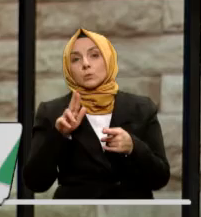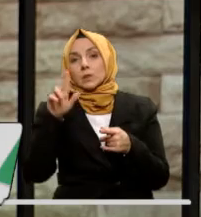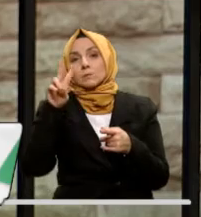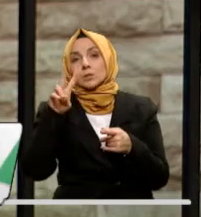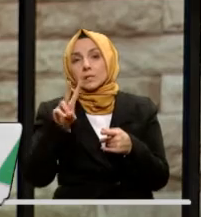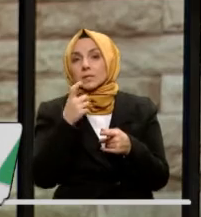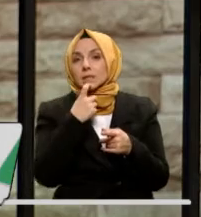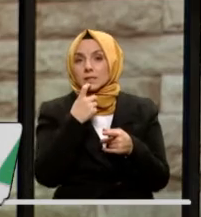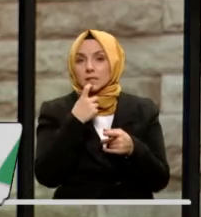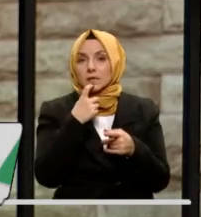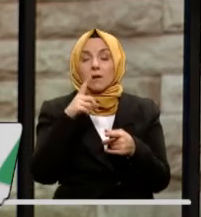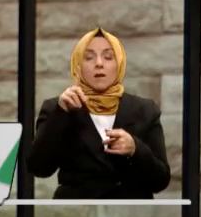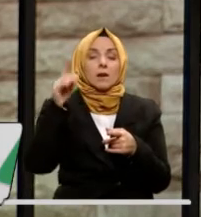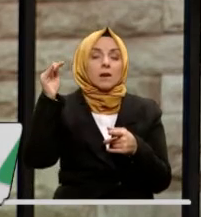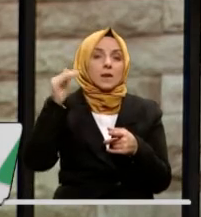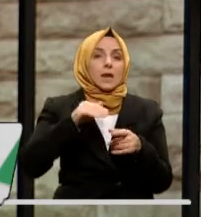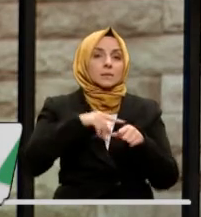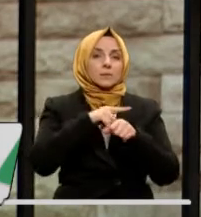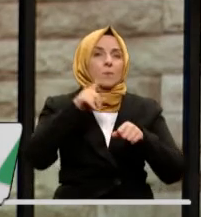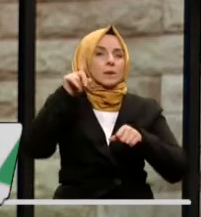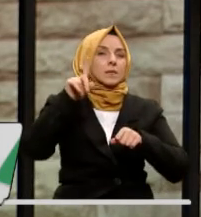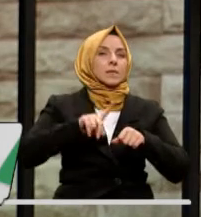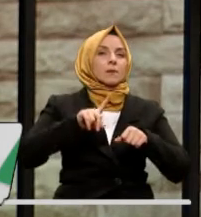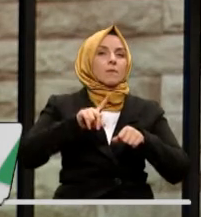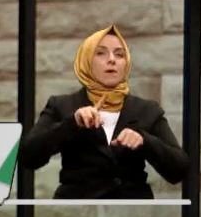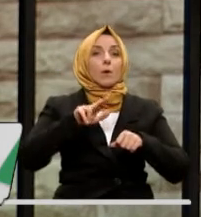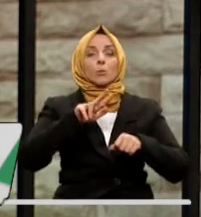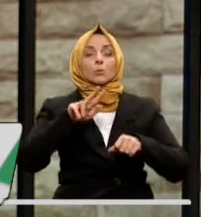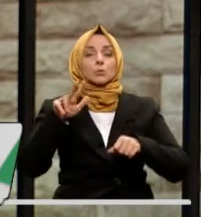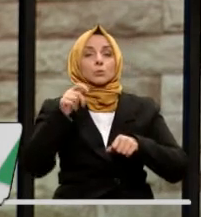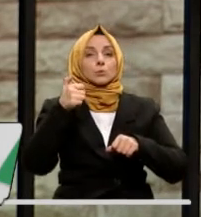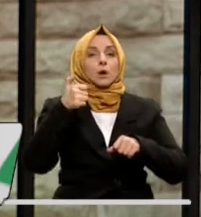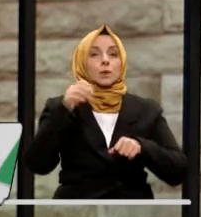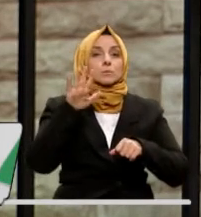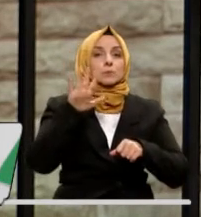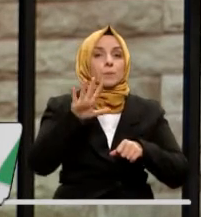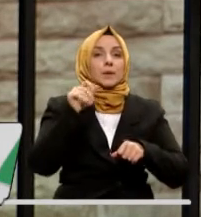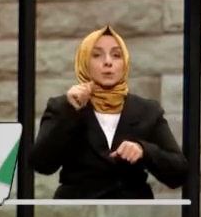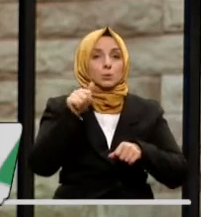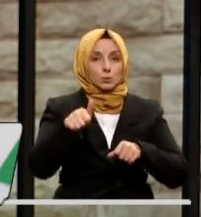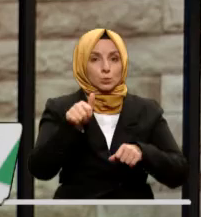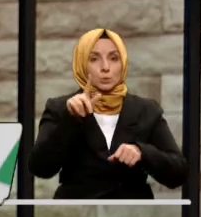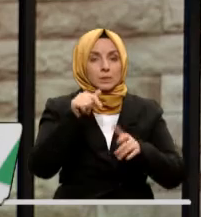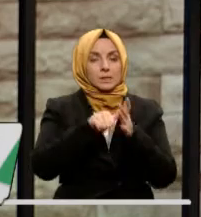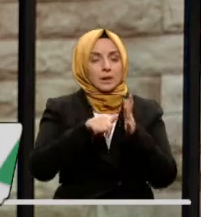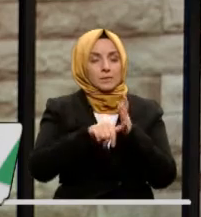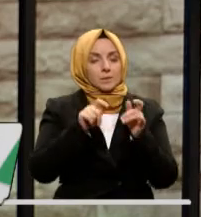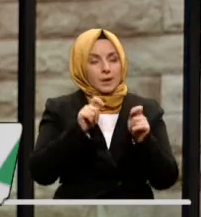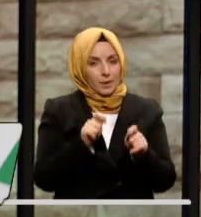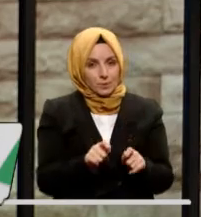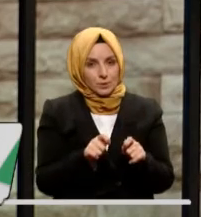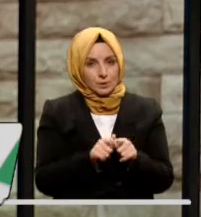geldiğimizde ilk defa 365 günlük bir takvim yapmışız Ondan sonra da tedrici olarak